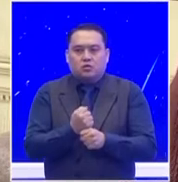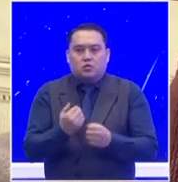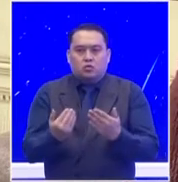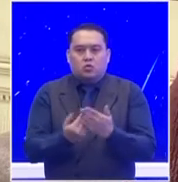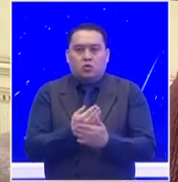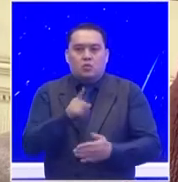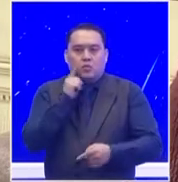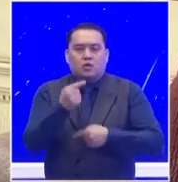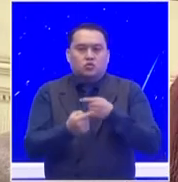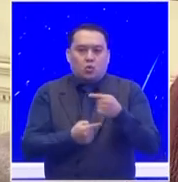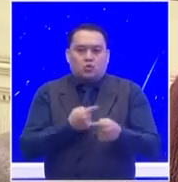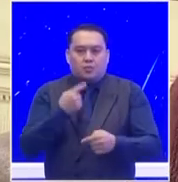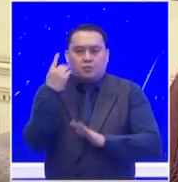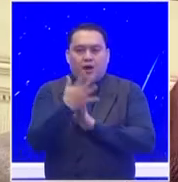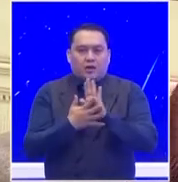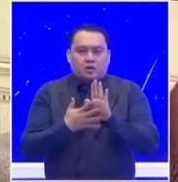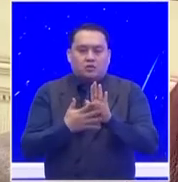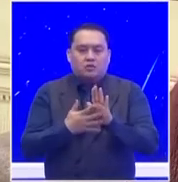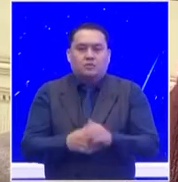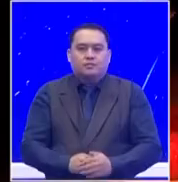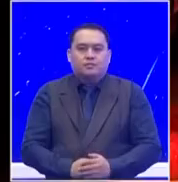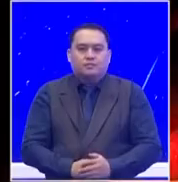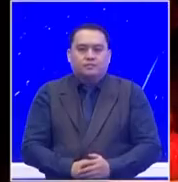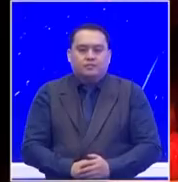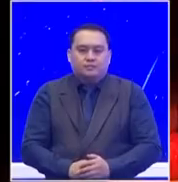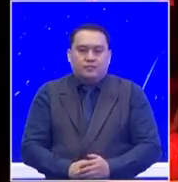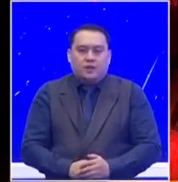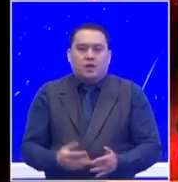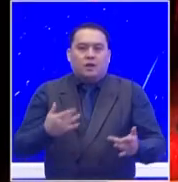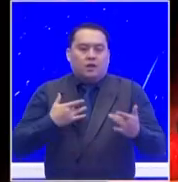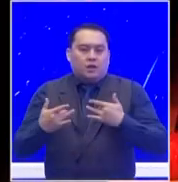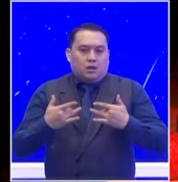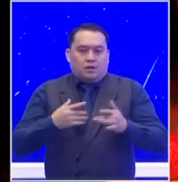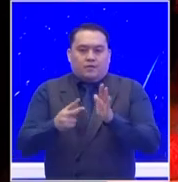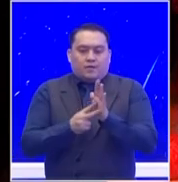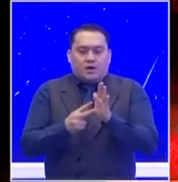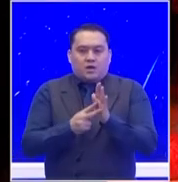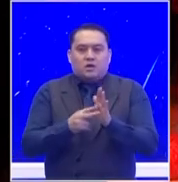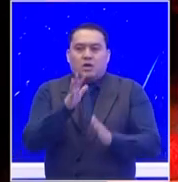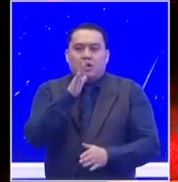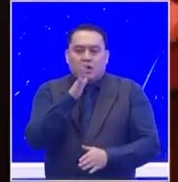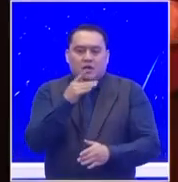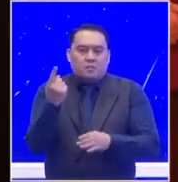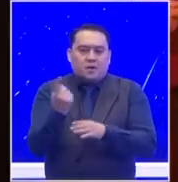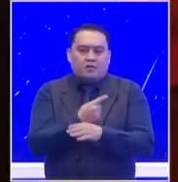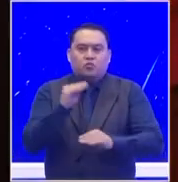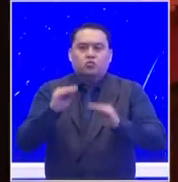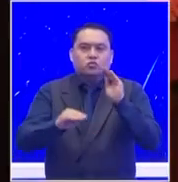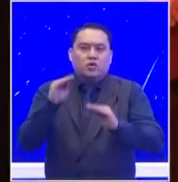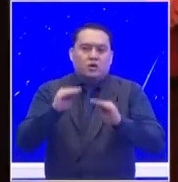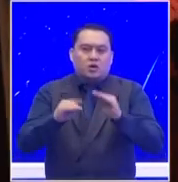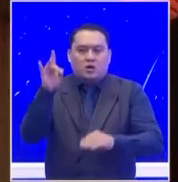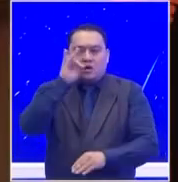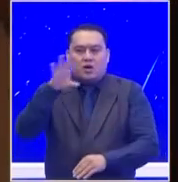зрителя, который должен понять, особенно молодежь. Спектакль «Абай» уже восьмой десяток на сцене. Впервые его поставил